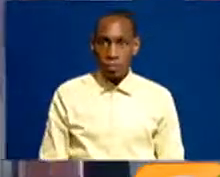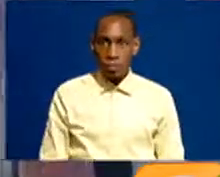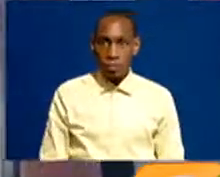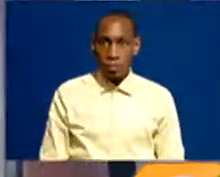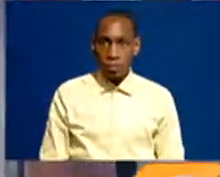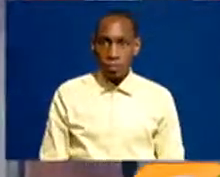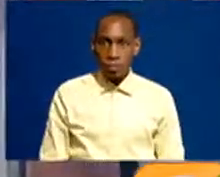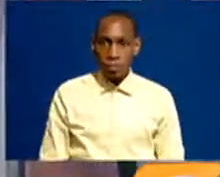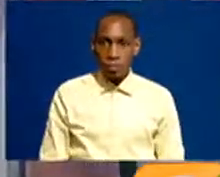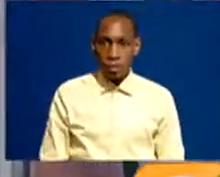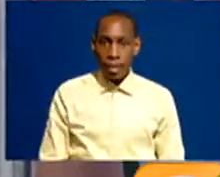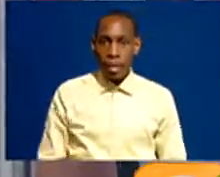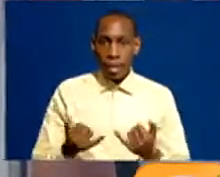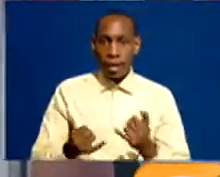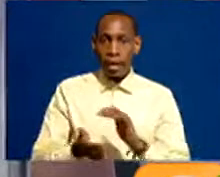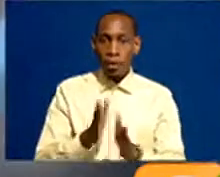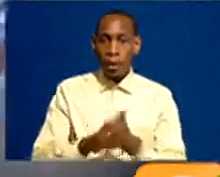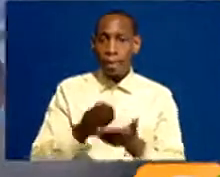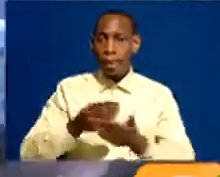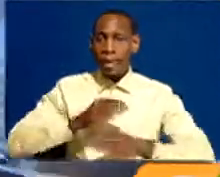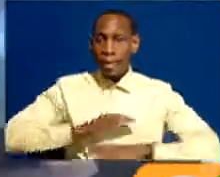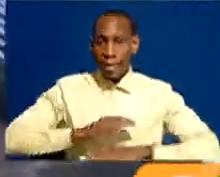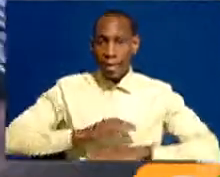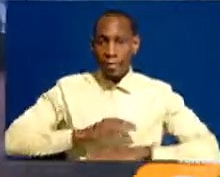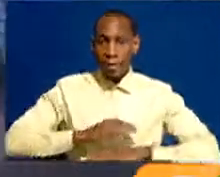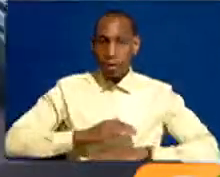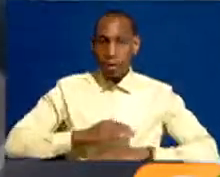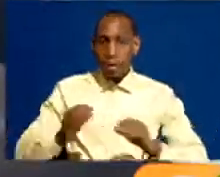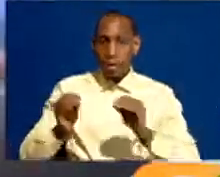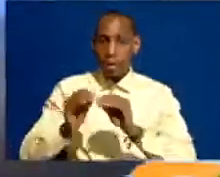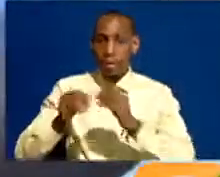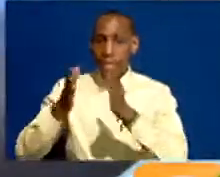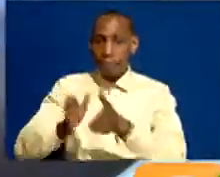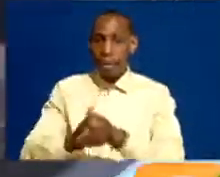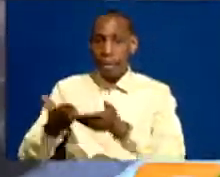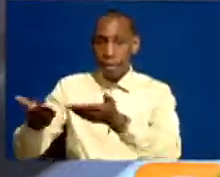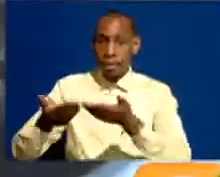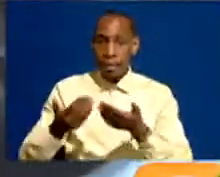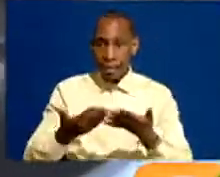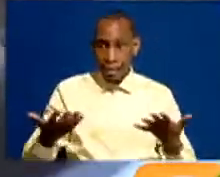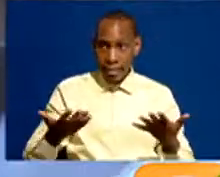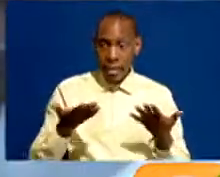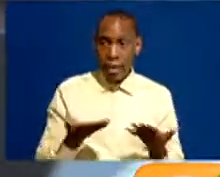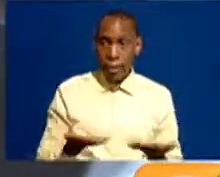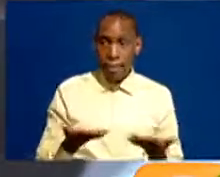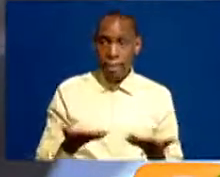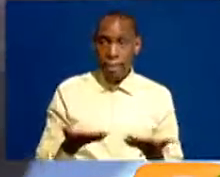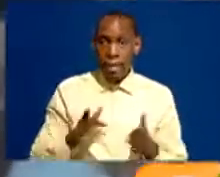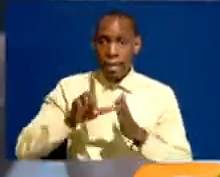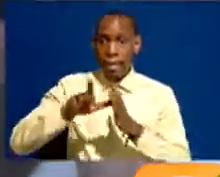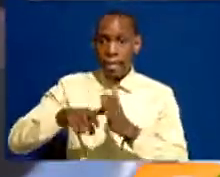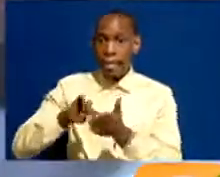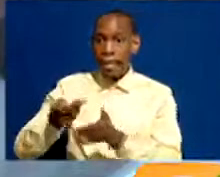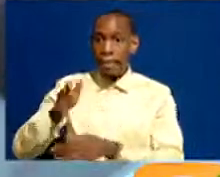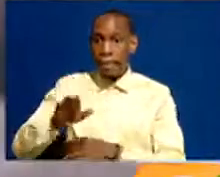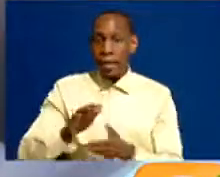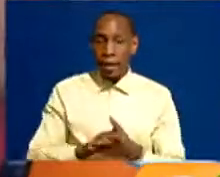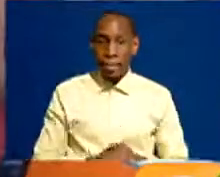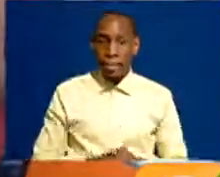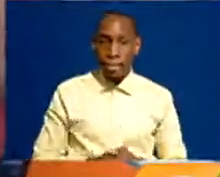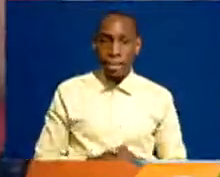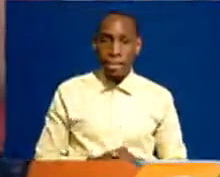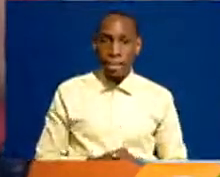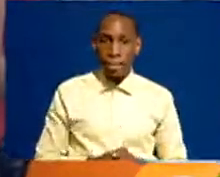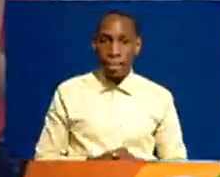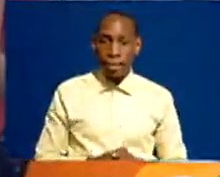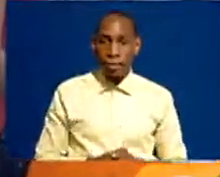So juu sikuwa na stock na sina pesa ya kutosha, nikakuwa na supplier mwenye ananipatia vitu huku bado na mlipa after siku kadhaa.